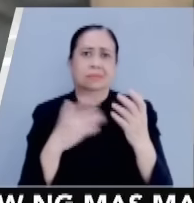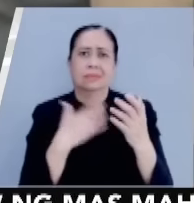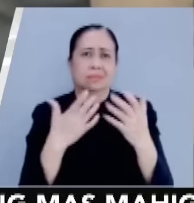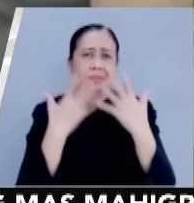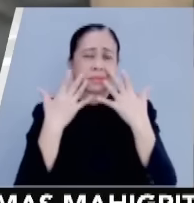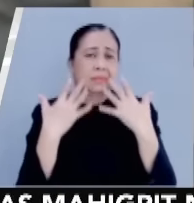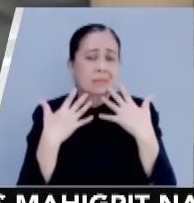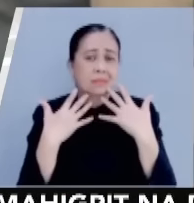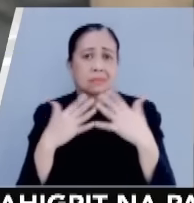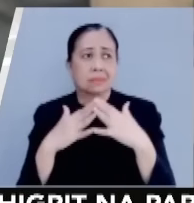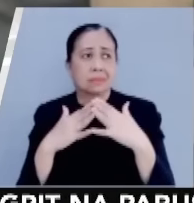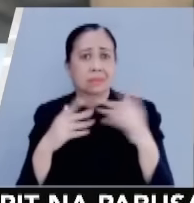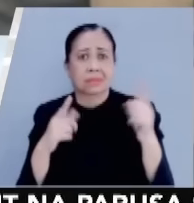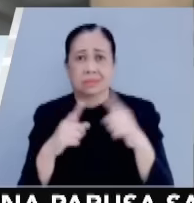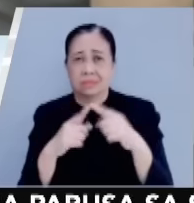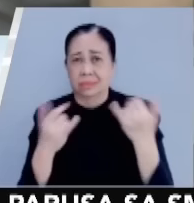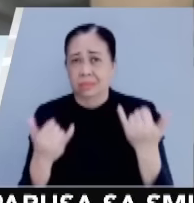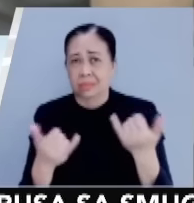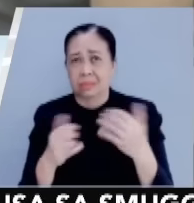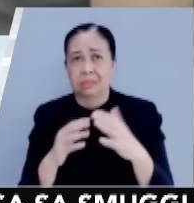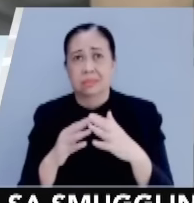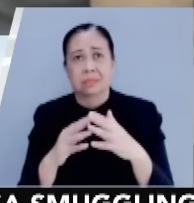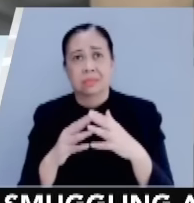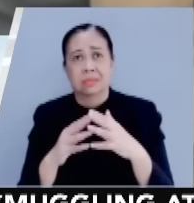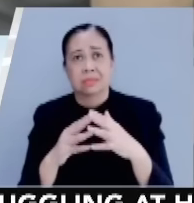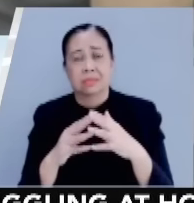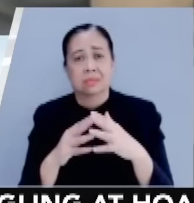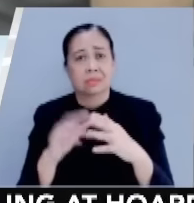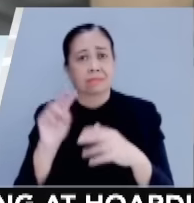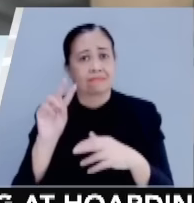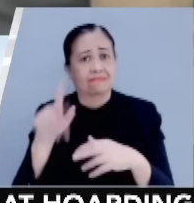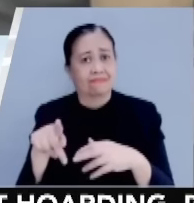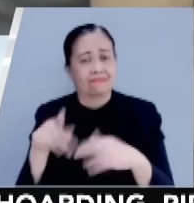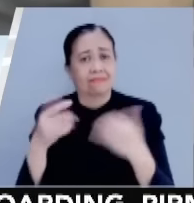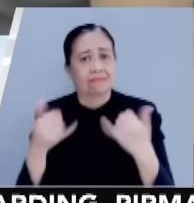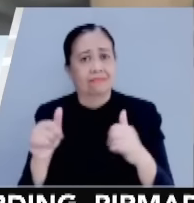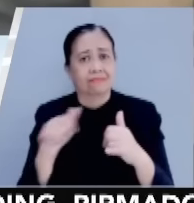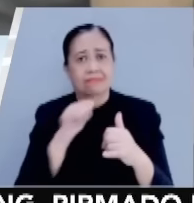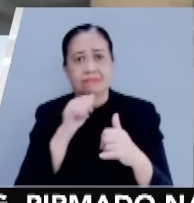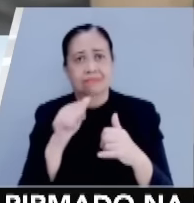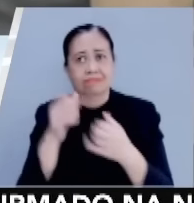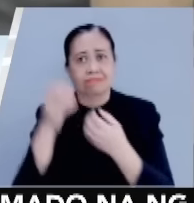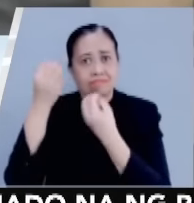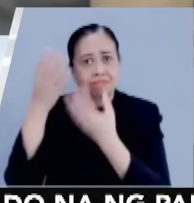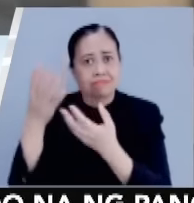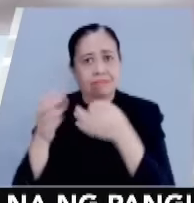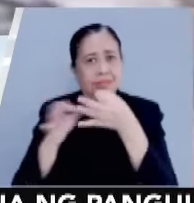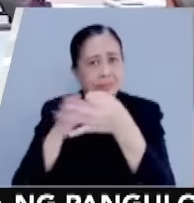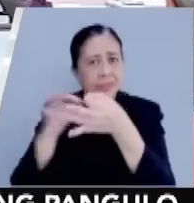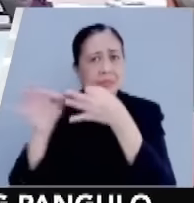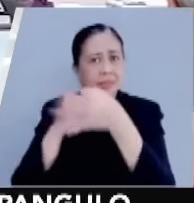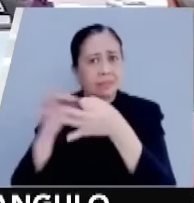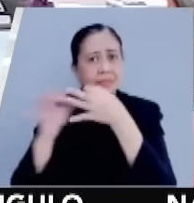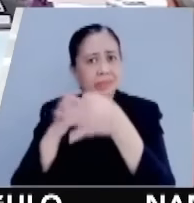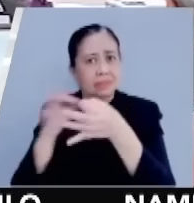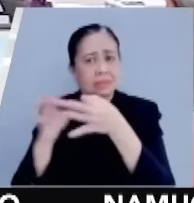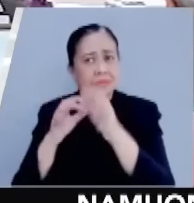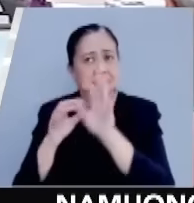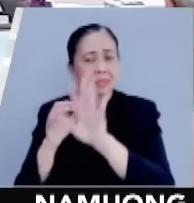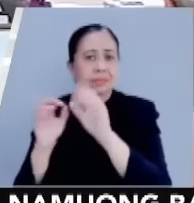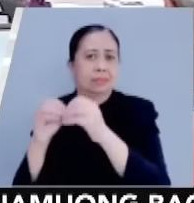up until now, the BP has not been appraised as I explained it to her people. Sa kanyang